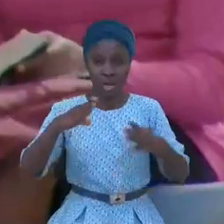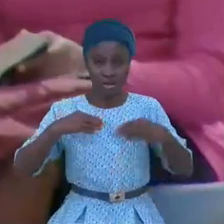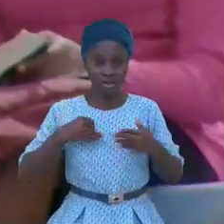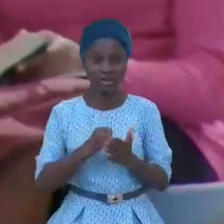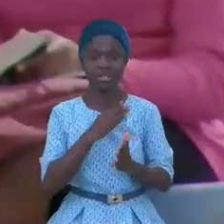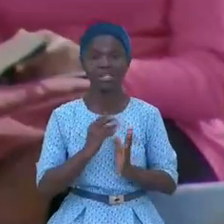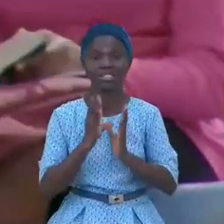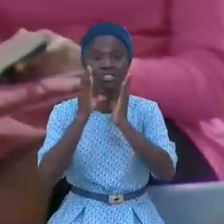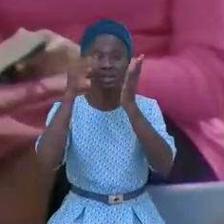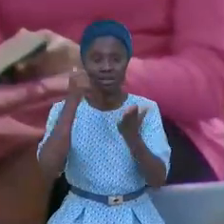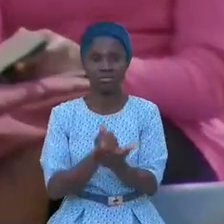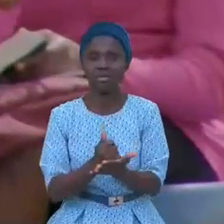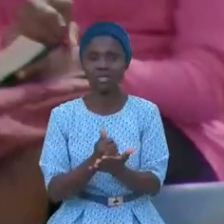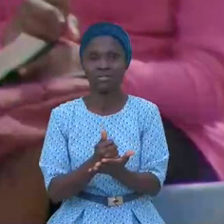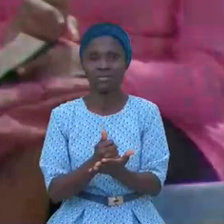prophétie.